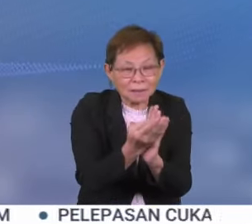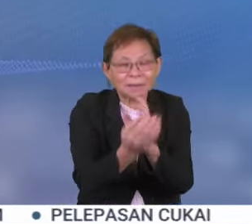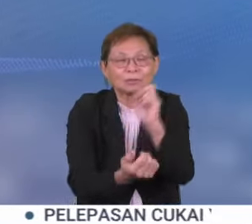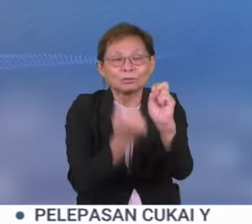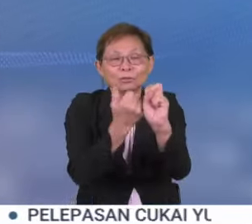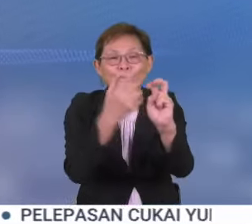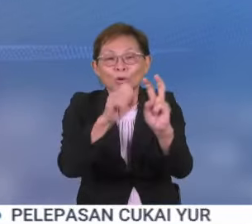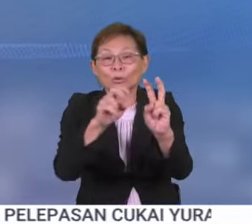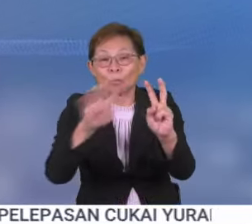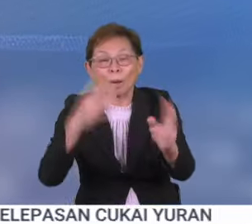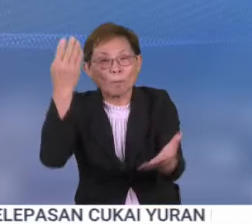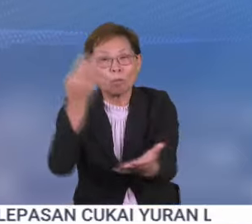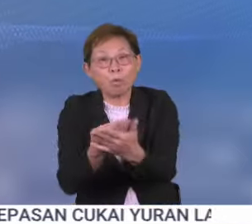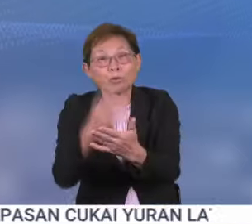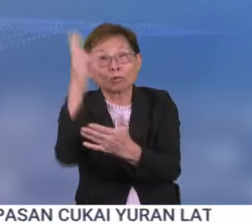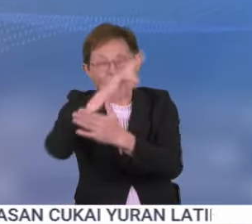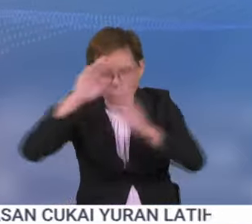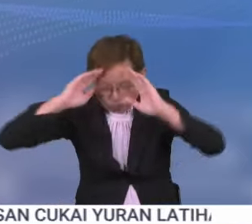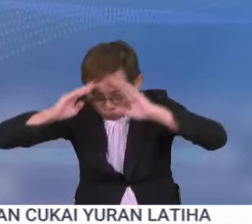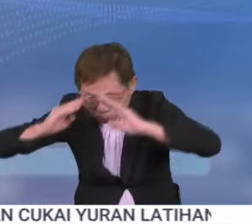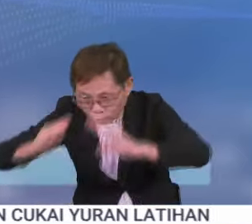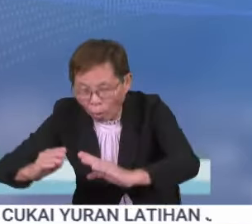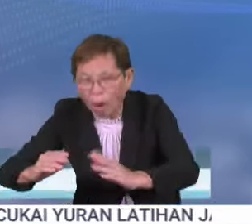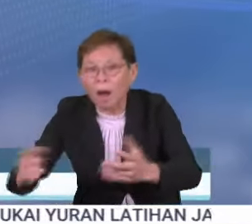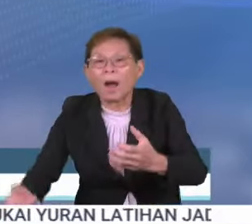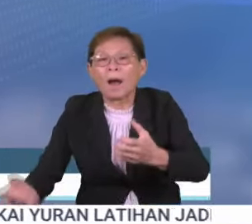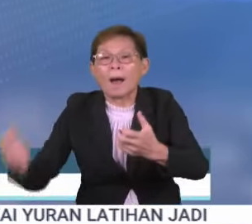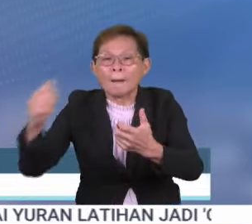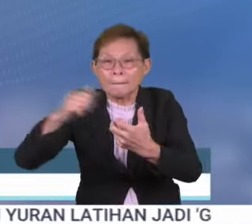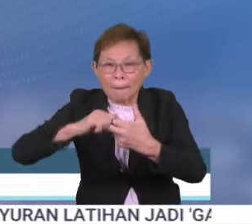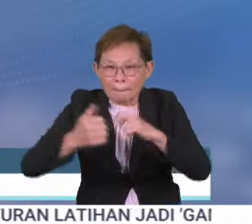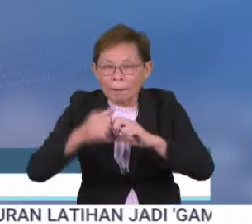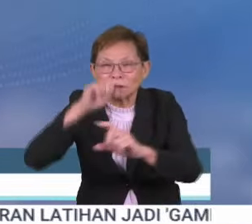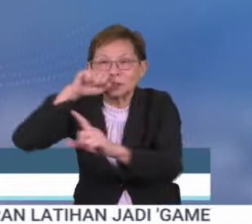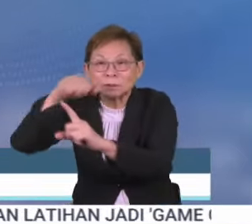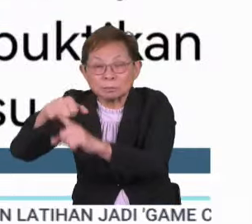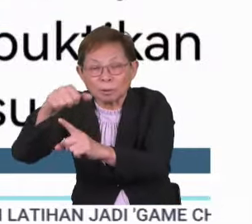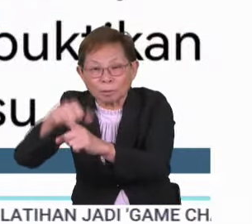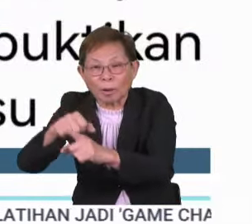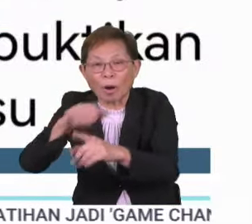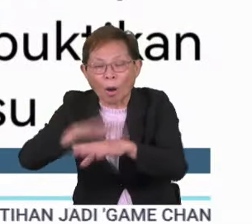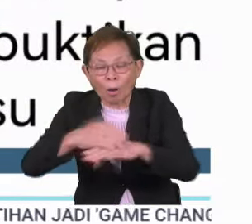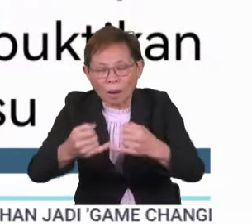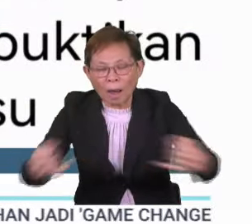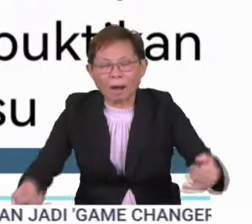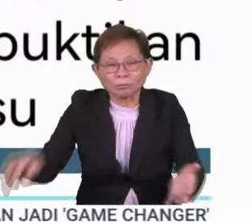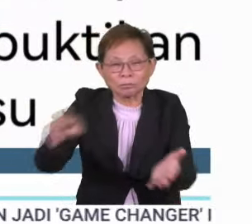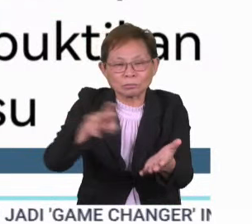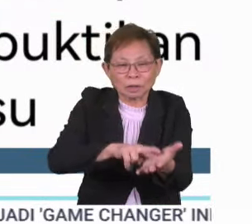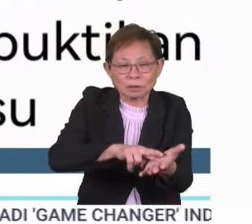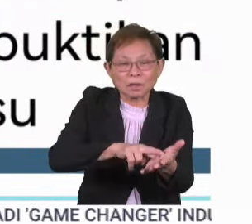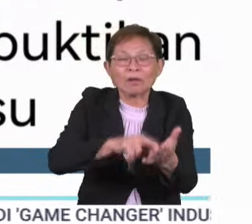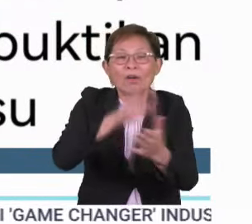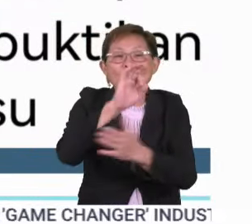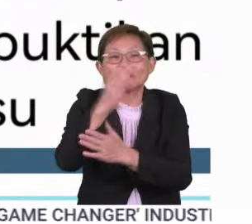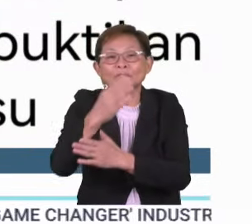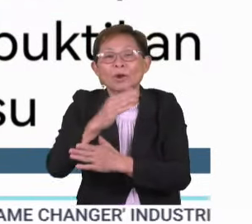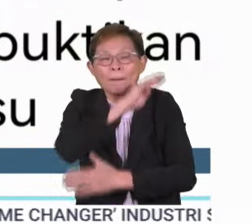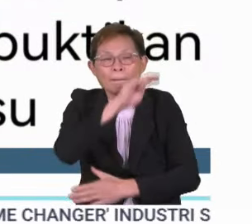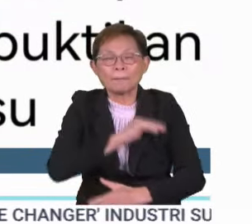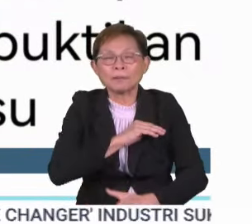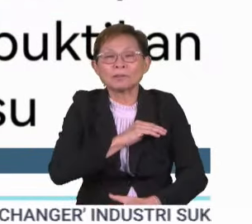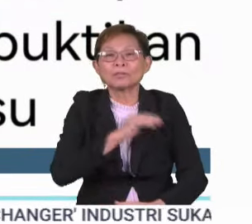2024 bukti kerajaan ambil berat isu penipuan dalam talian menerusi catatan di Facebook menteri komunikasi dan